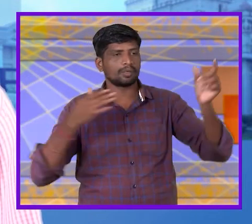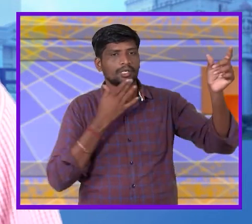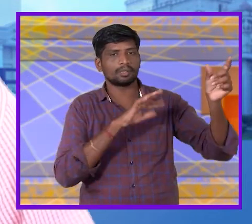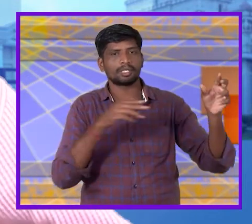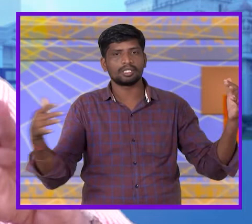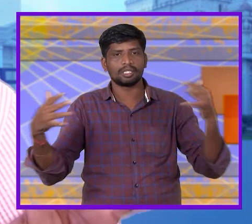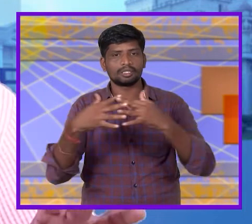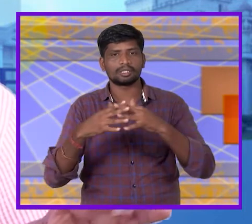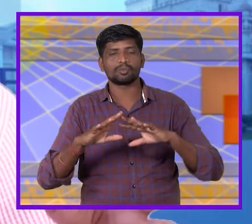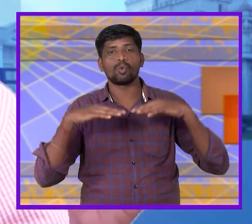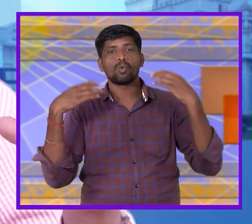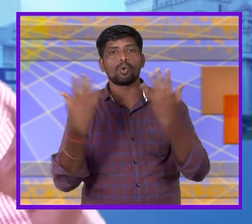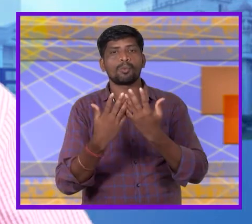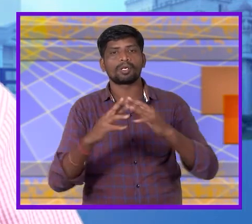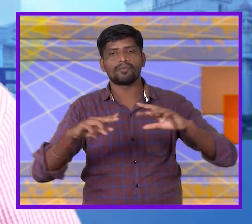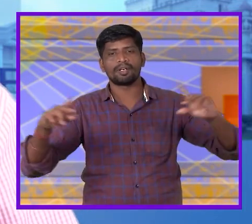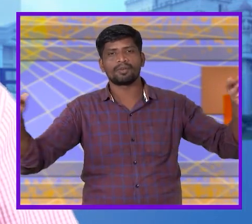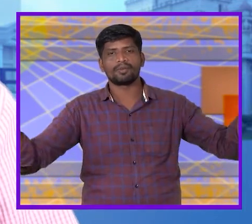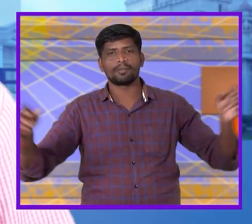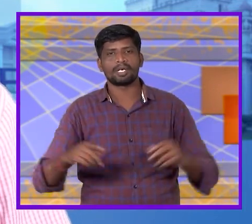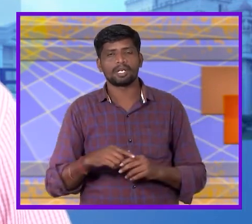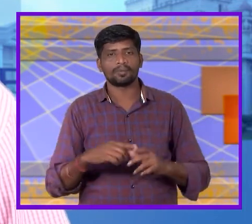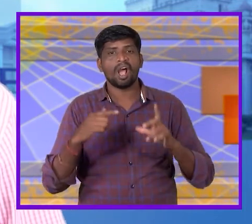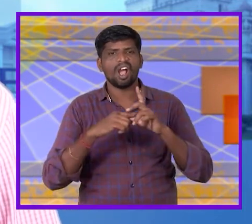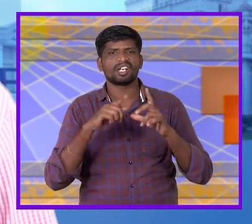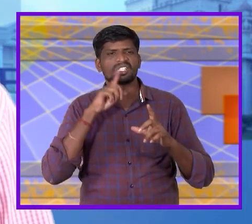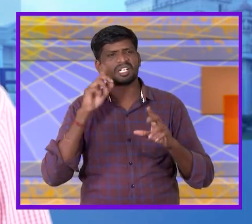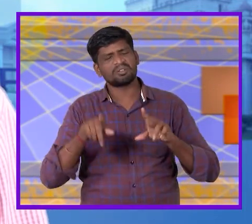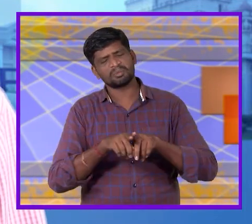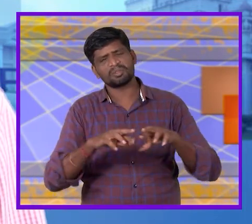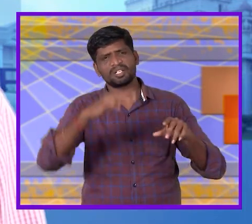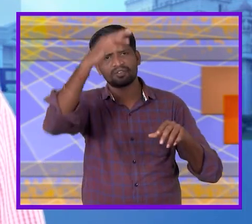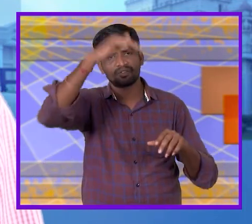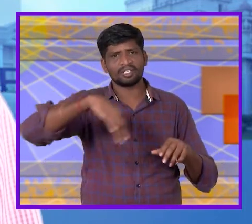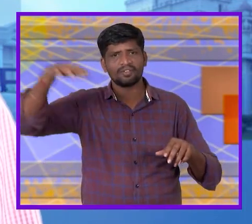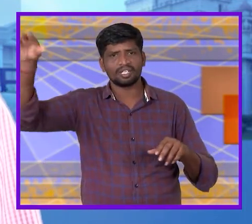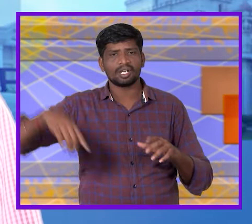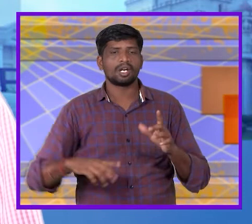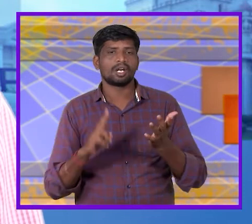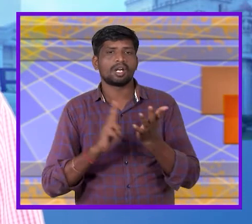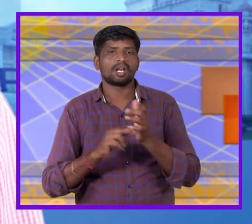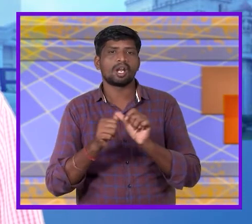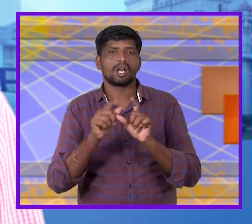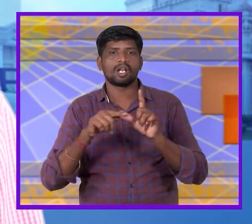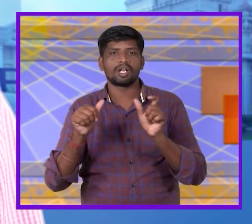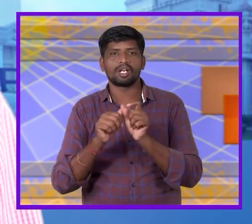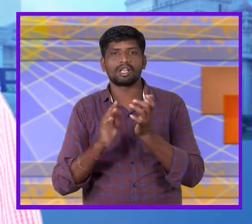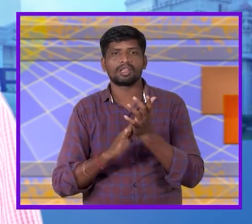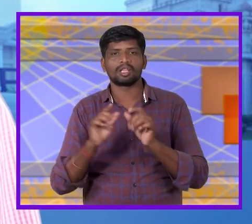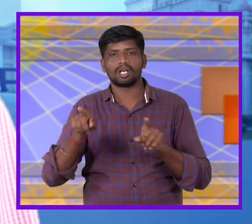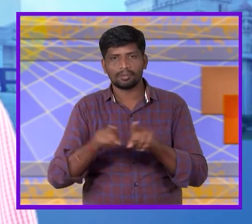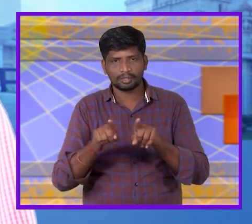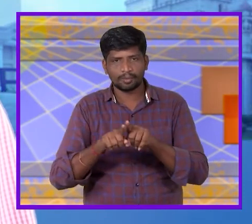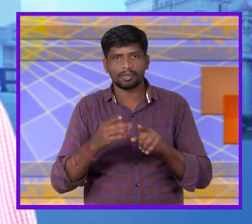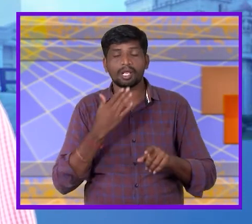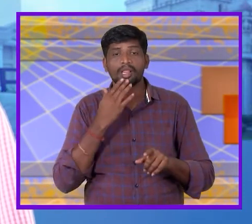சிறப்பு என்னென்னா, உலகம் முழுக்க உள்ள பல்வேறு மாணவர்கள், ஒரு காலத்தில் இப்படி நாளந்தா பல்கலைக்கழகத்திலே வந்தமர்ந்து கல்வி கற்றார்களோ அதுபோல்